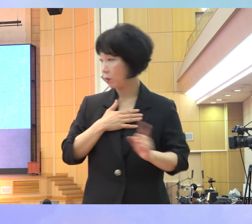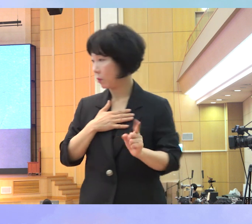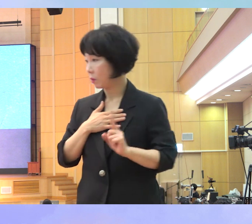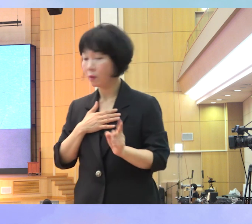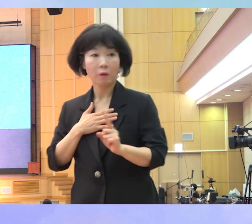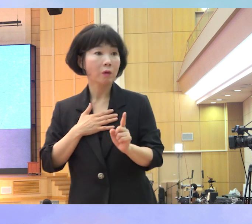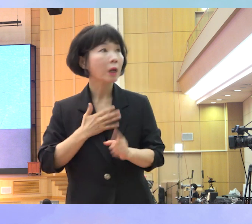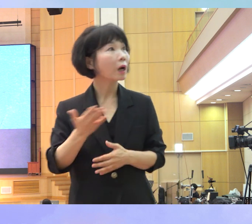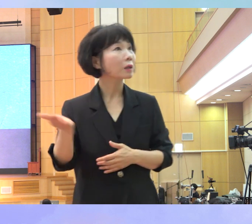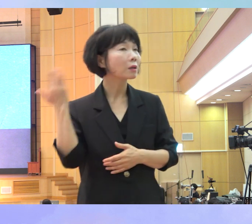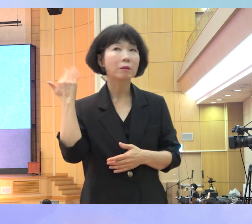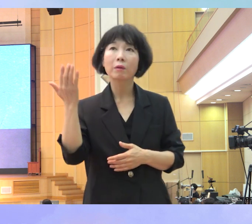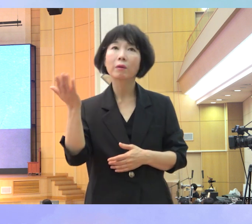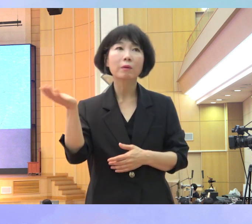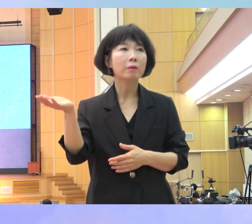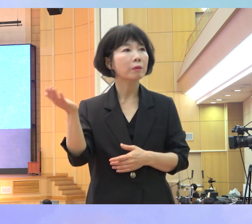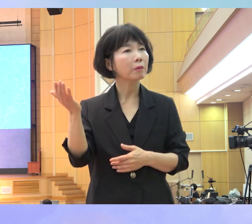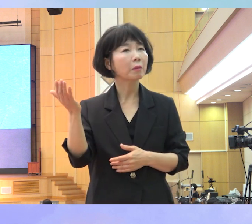예전에